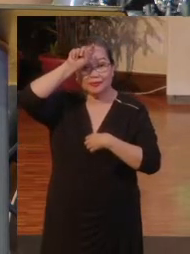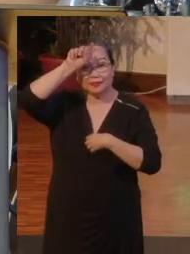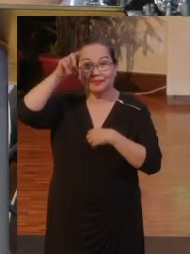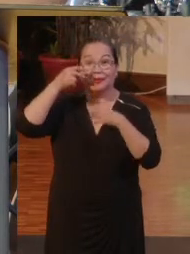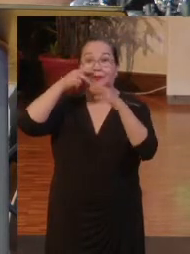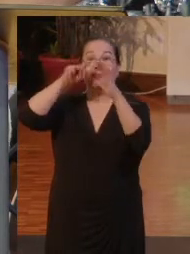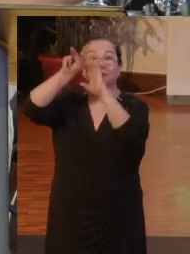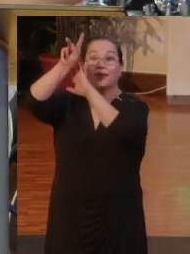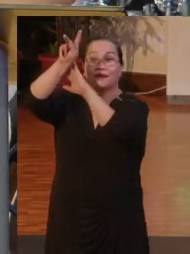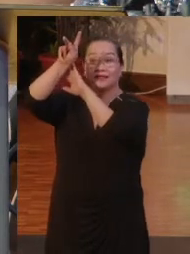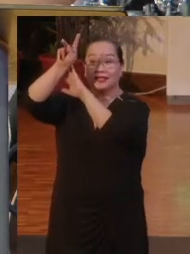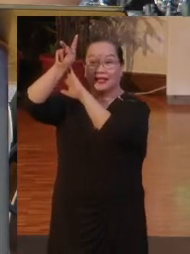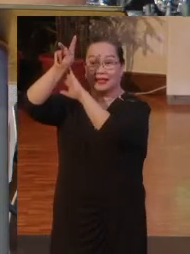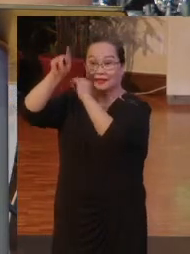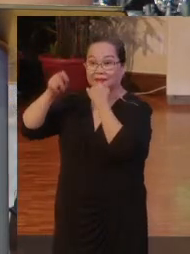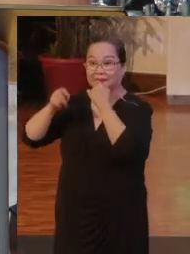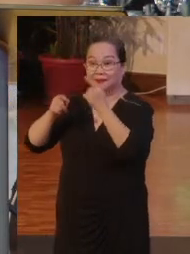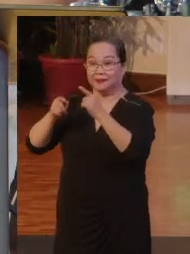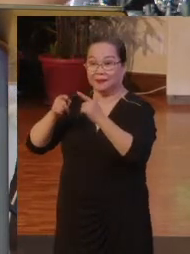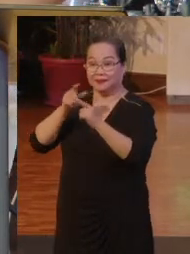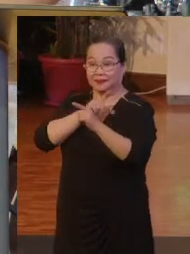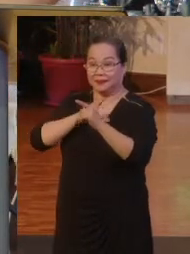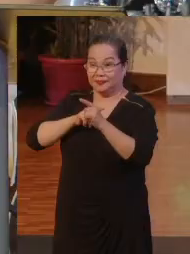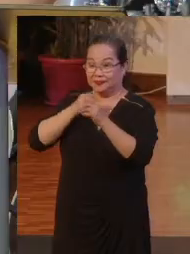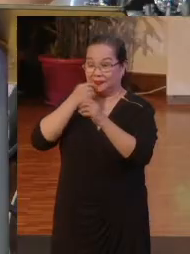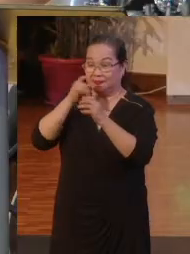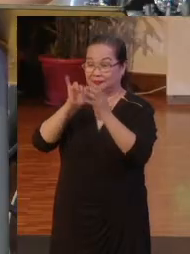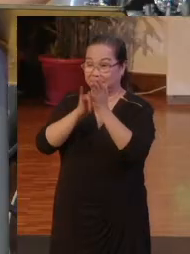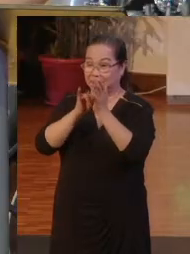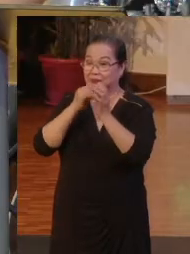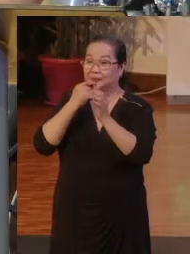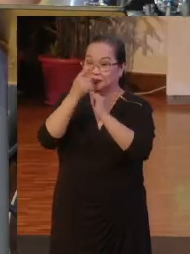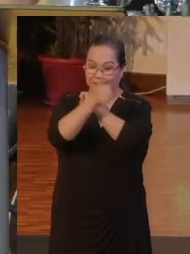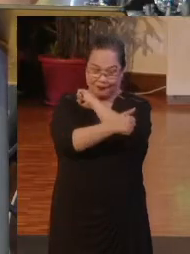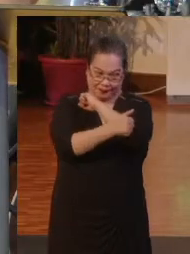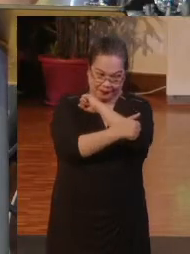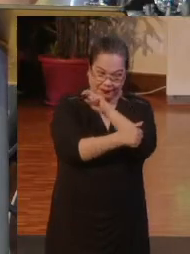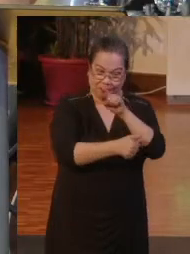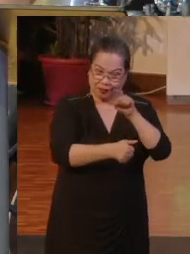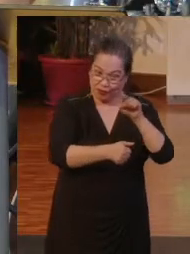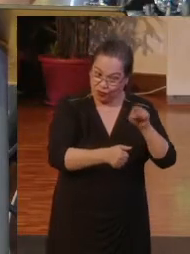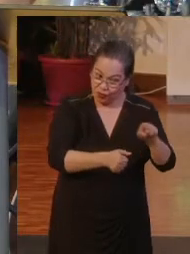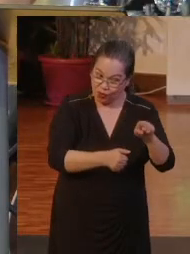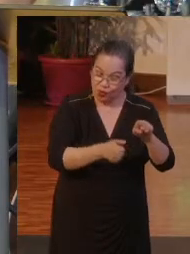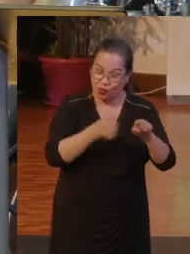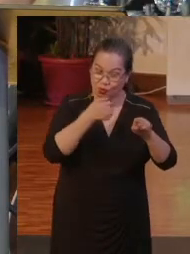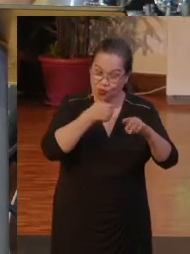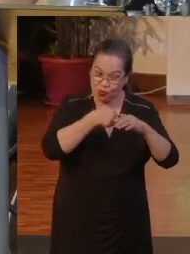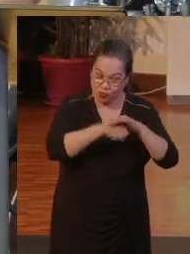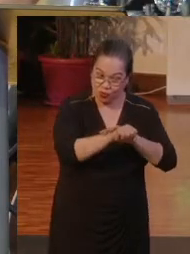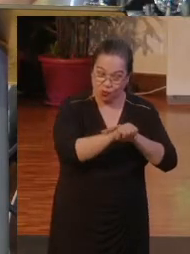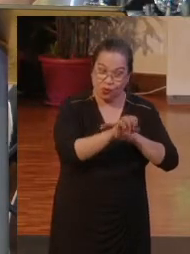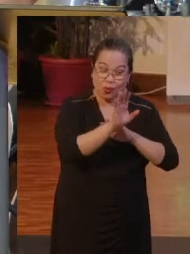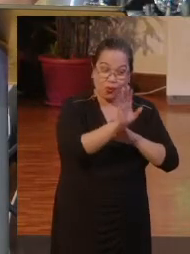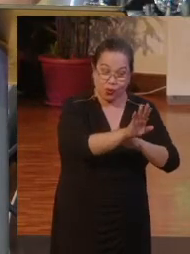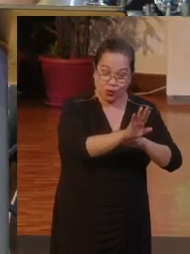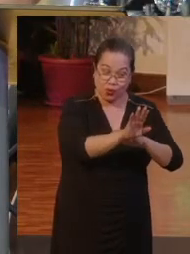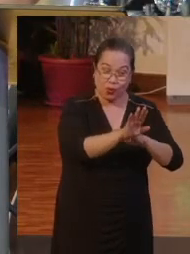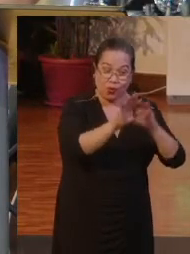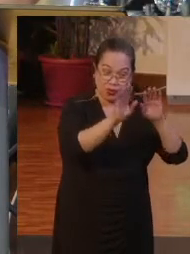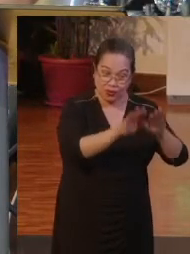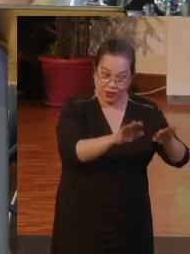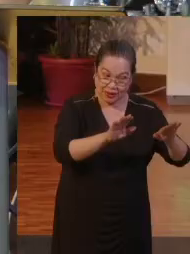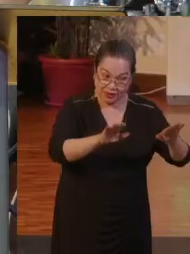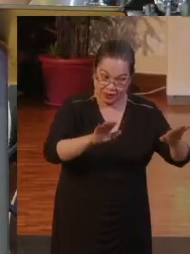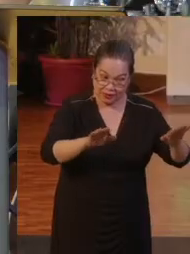binigay ng ating Panginoong Diyos kay Abraham, na siya ay ang kanyang mga ninuno